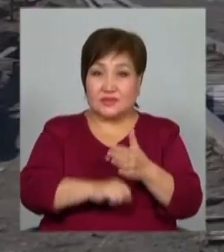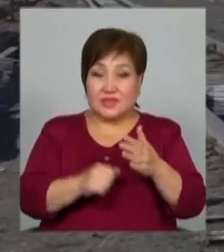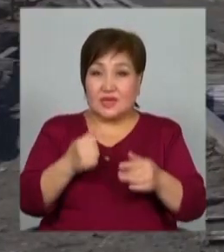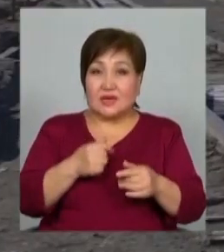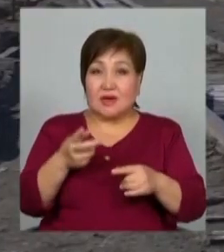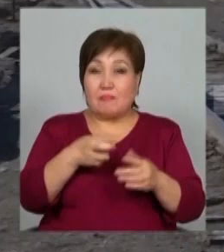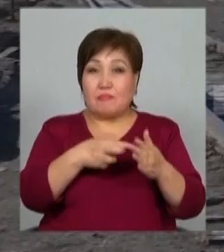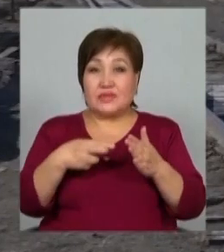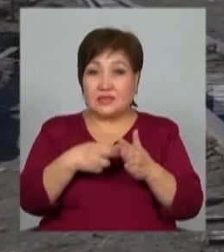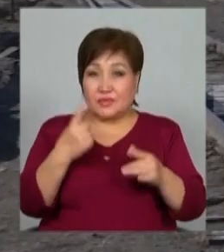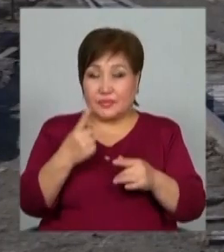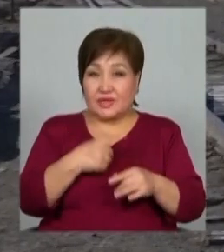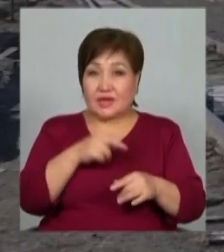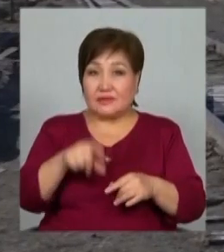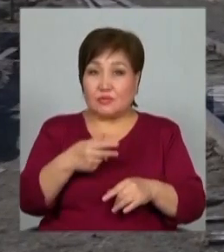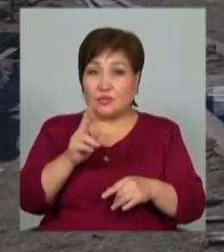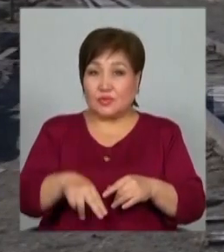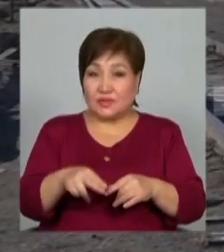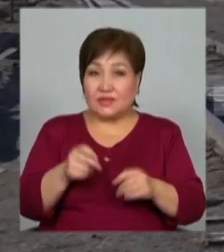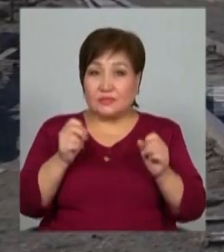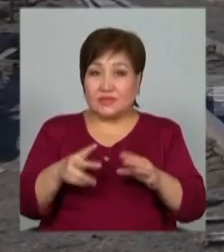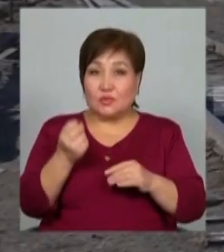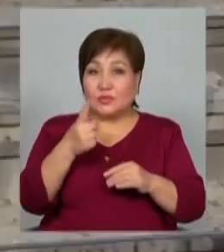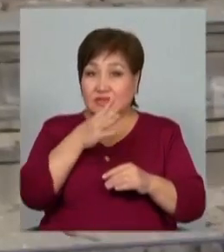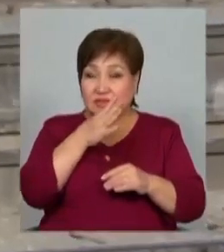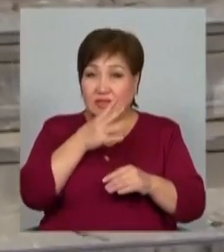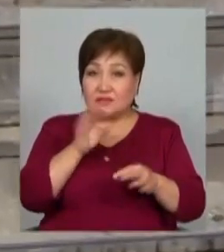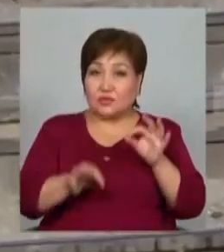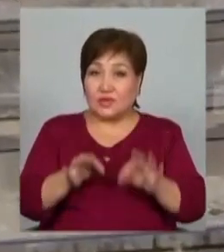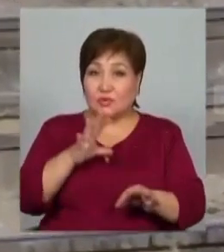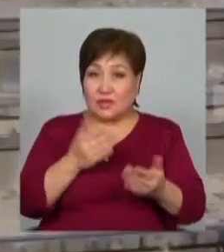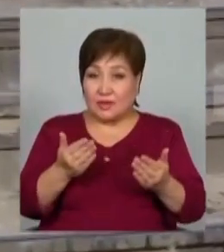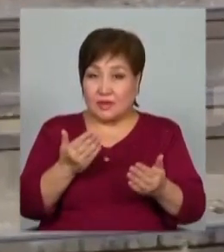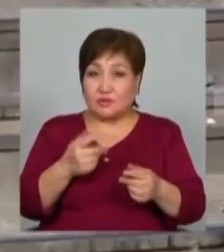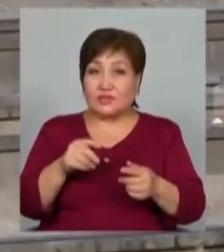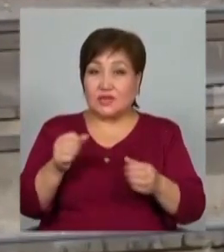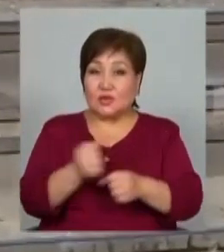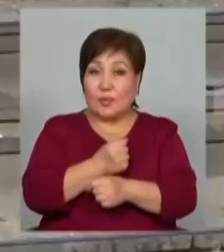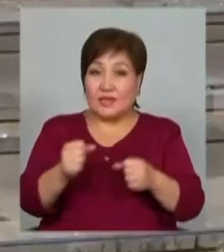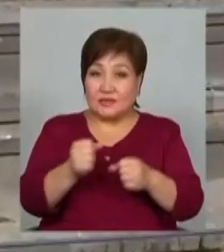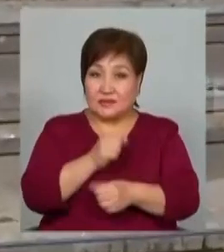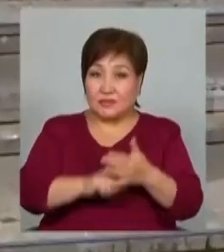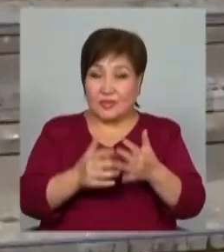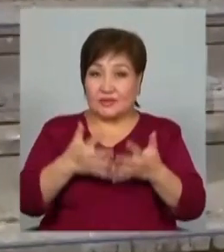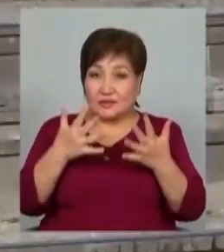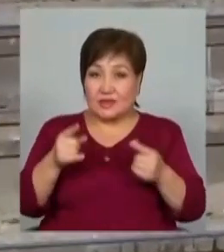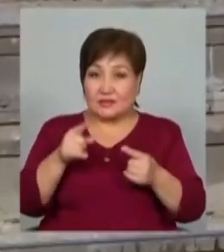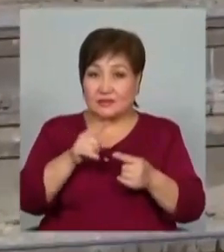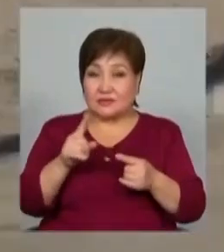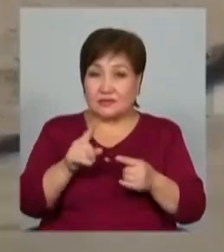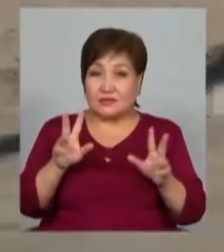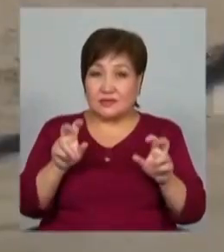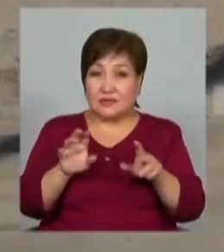болған. Адам өлтірген қылмыскер 11 жылға сотталыпты. Ал мына төбелестің себебі анықталуда. Қазір Сағыз ауылында тұрғындар